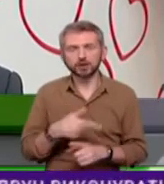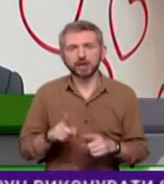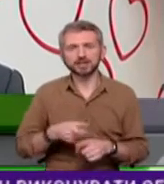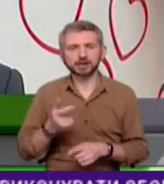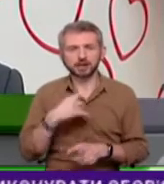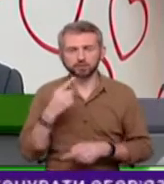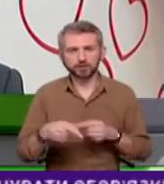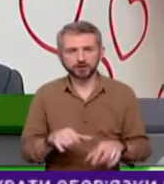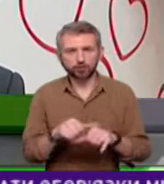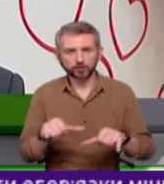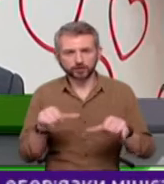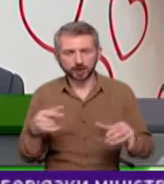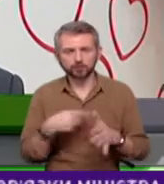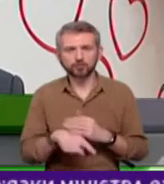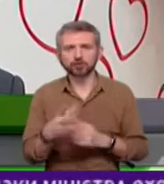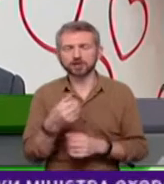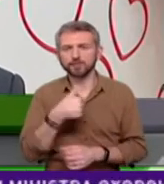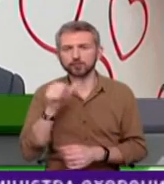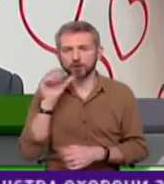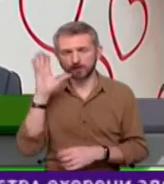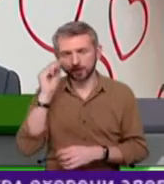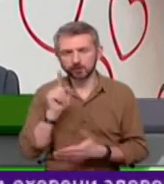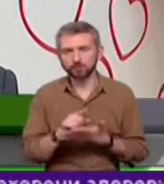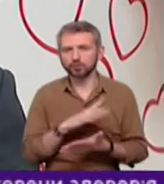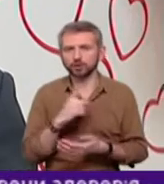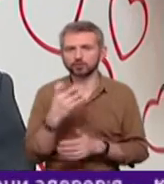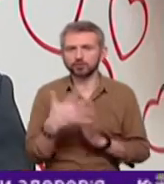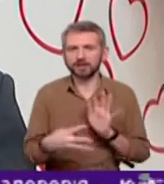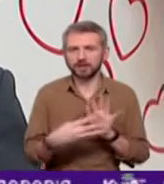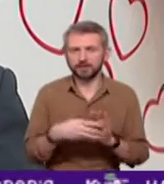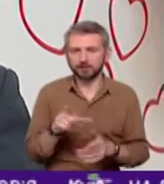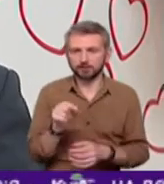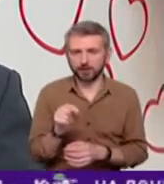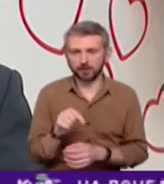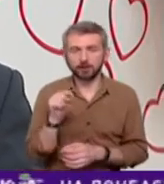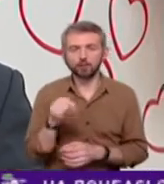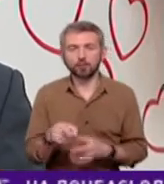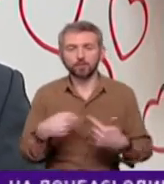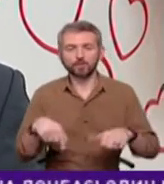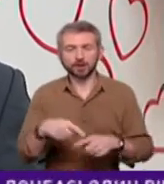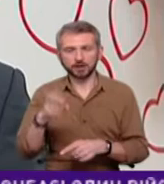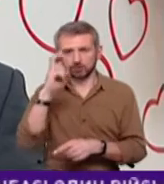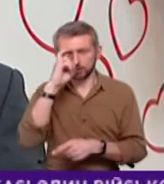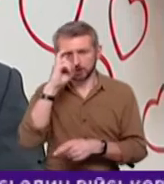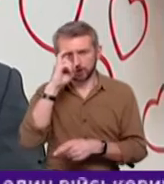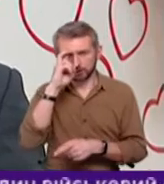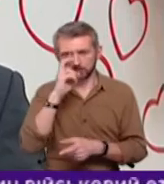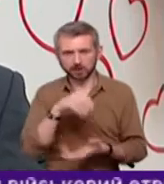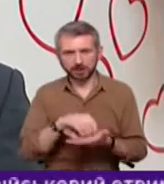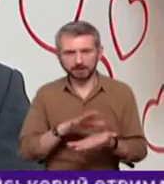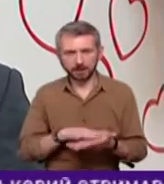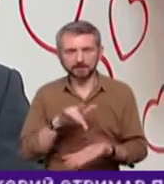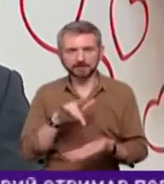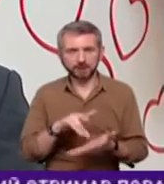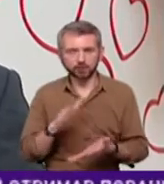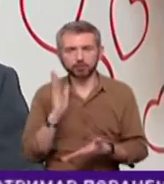кількість постійно зростає, тому що ще вчора ввечері це мало бути 159 пар. У цьому відділі в державному реєстрації